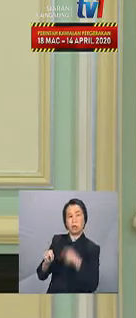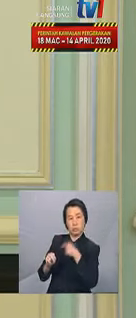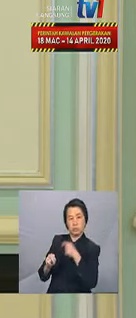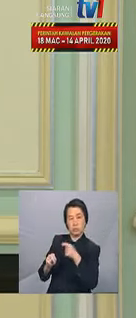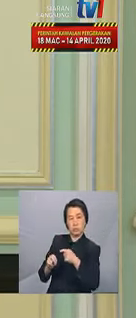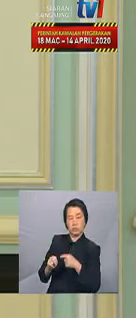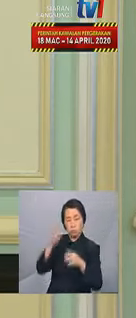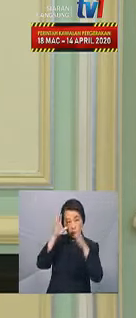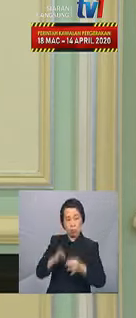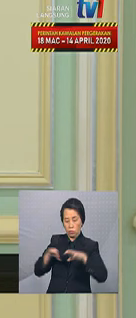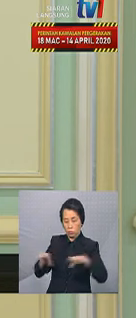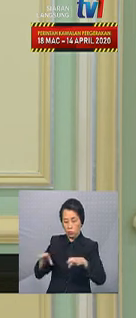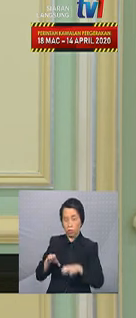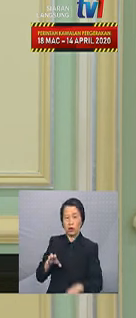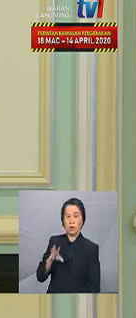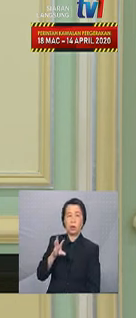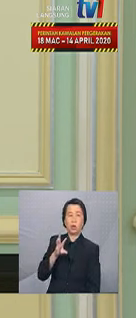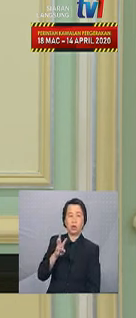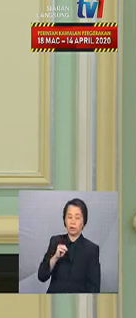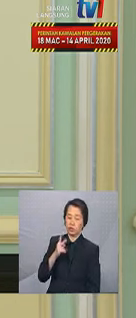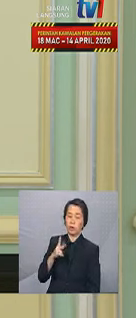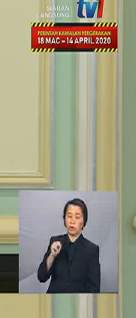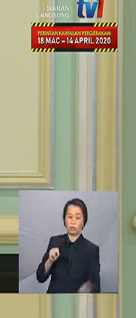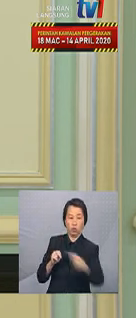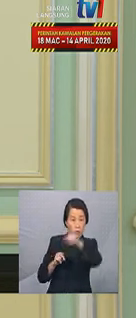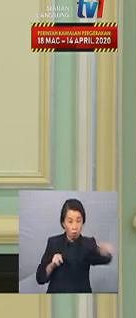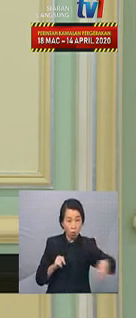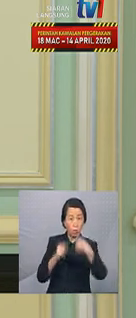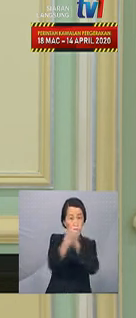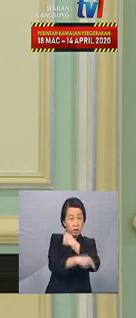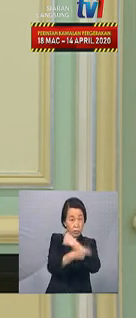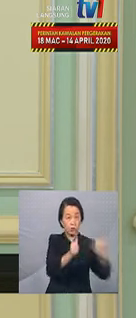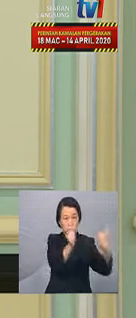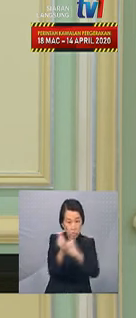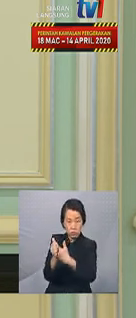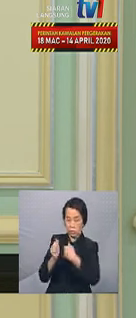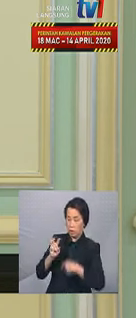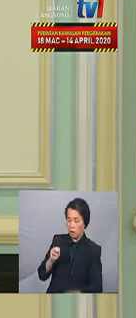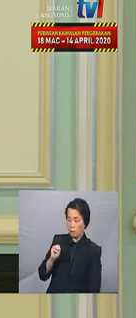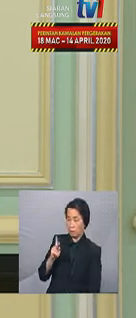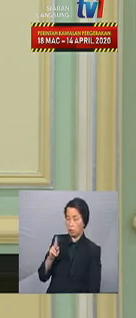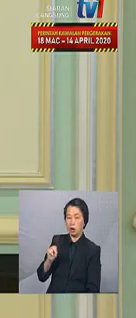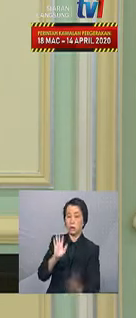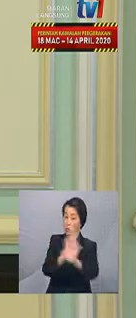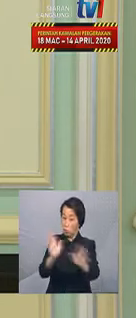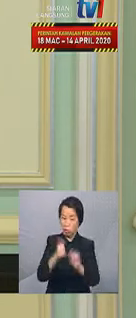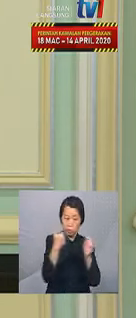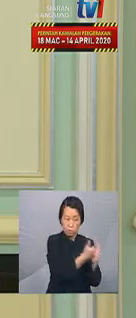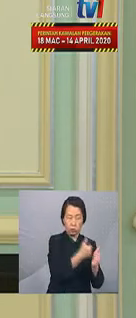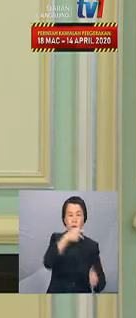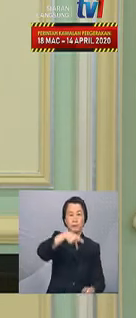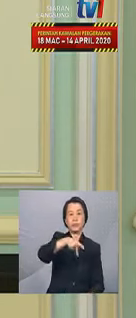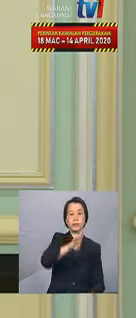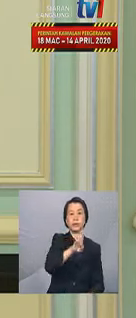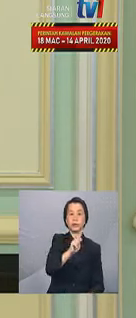kepada keputusan yang dibuat oleh MKN. Ya, jadi saya haraplah perkara ini dapat